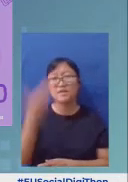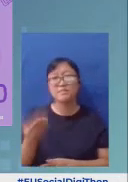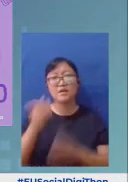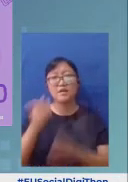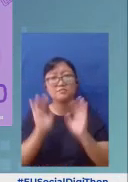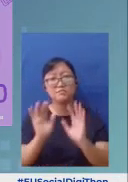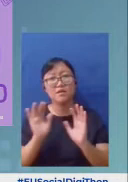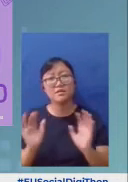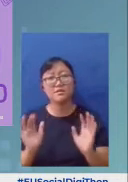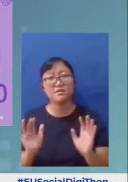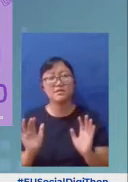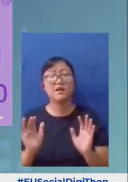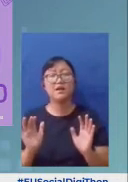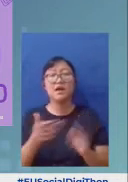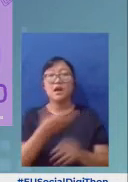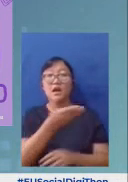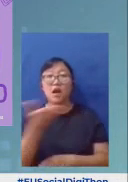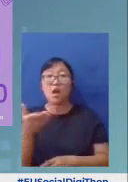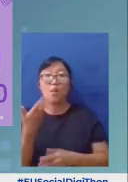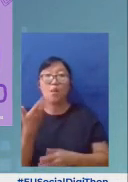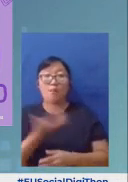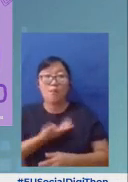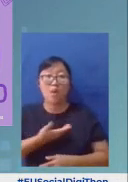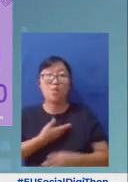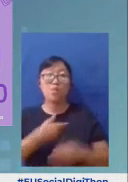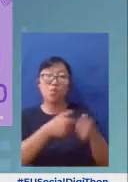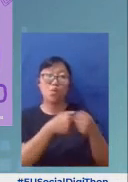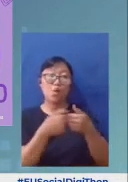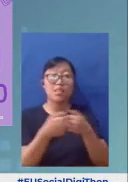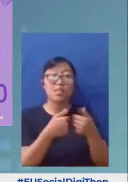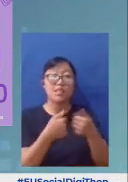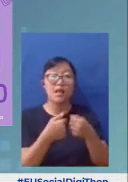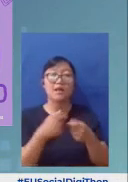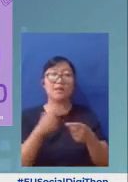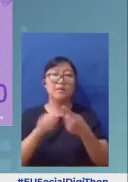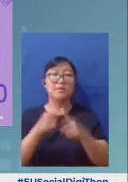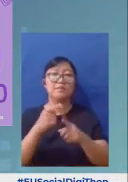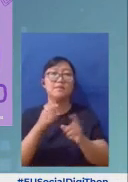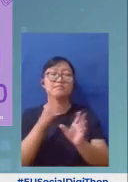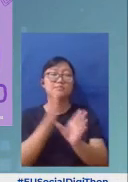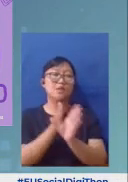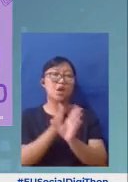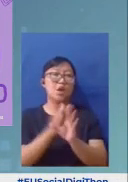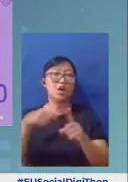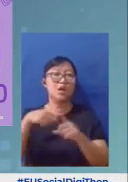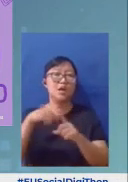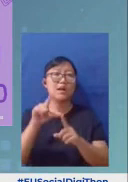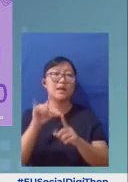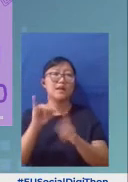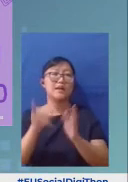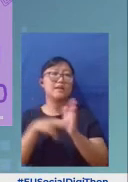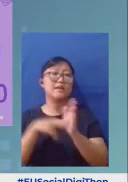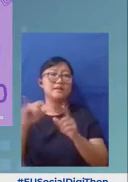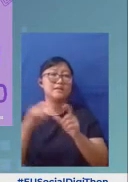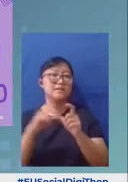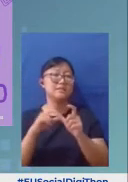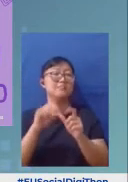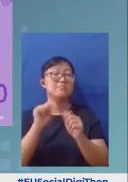ingin mengontak saya atau teman-teman psikolog klinis, maka silahkan bisa dikontak